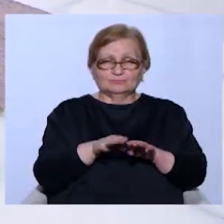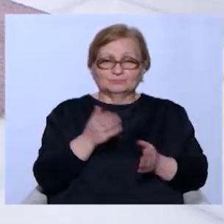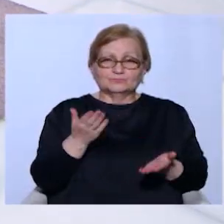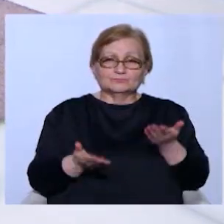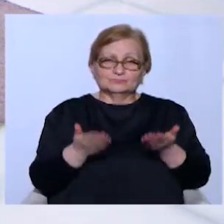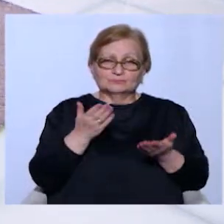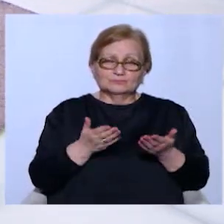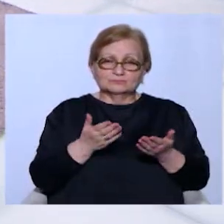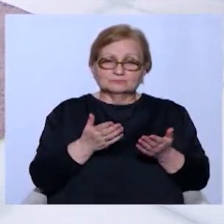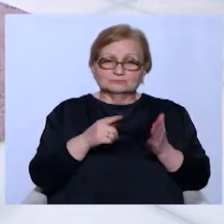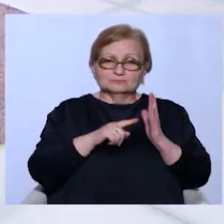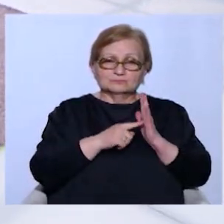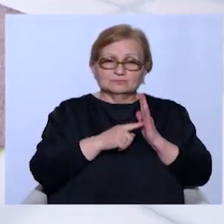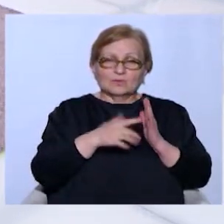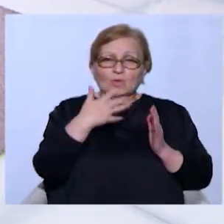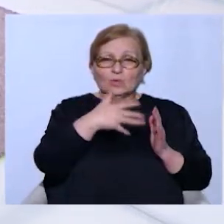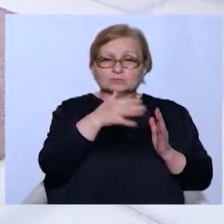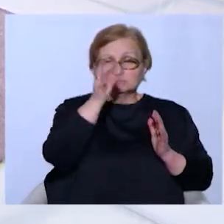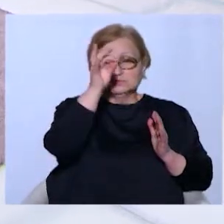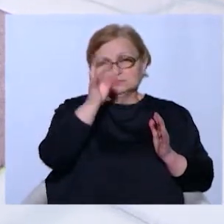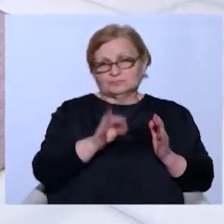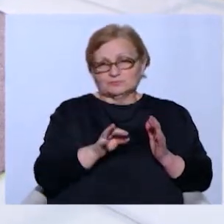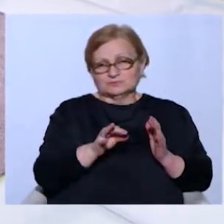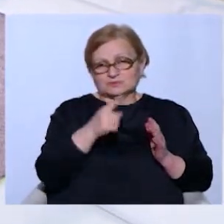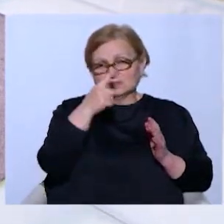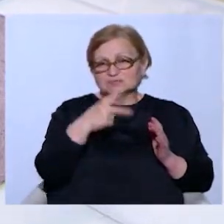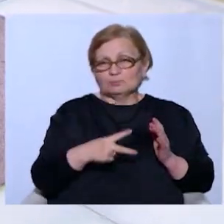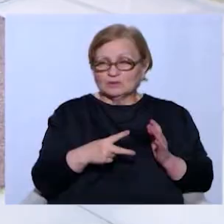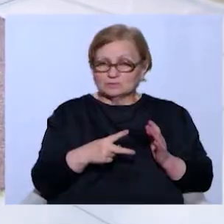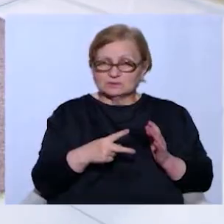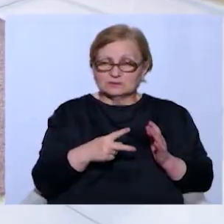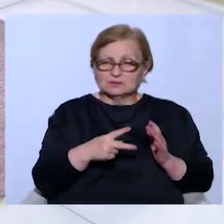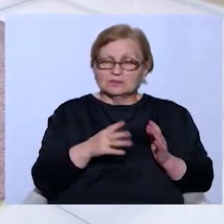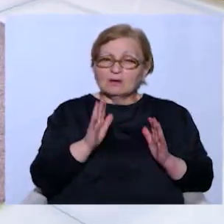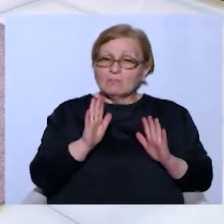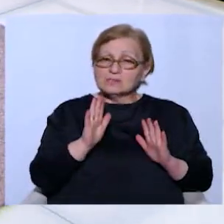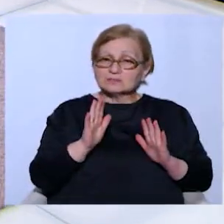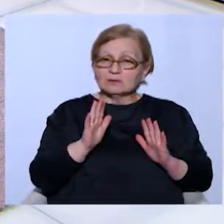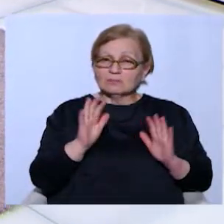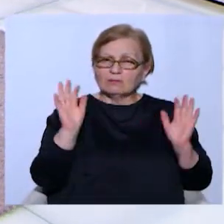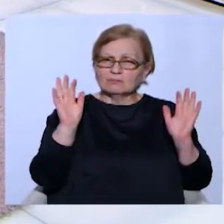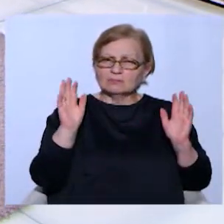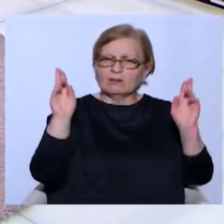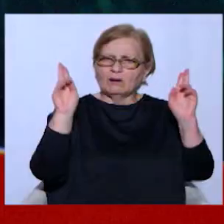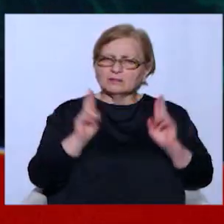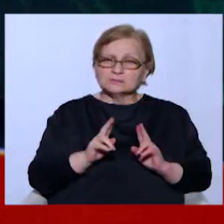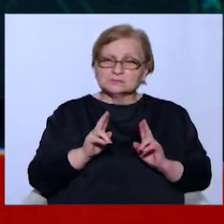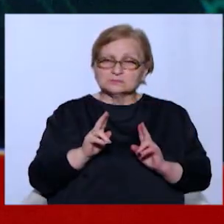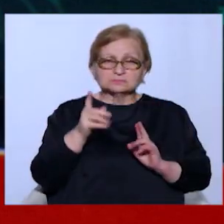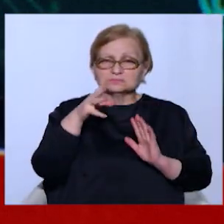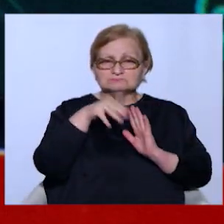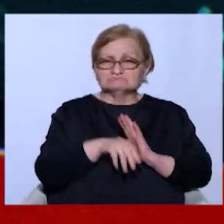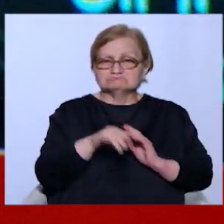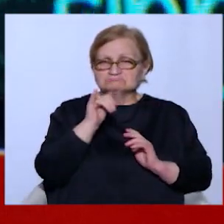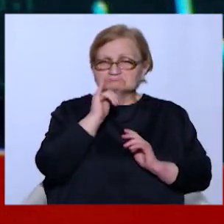ხო, თუ ალბათზე ვიღებთ წერტილს, არის 50%, ანუ 1/2. თუმცა კლასიკურ განმარტებაში ეს არ ჯდება, იმიტომ